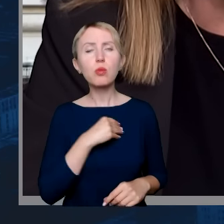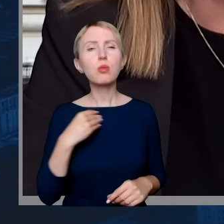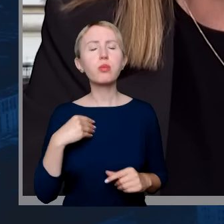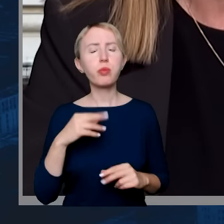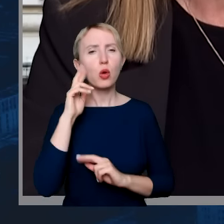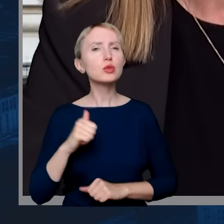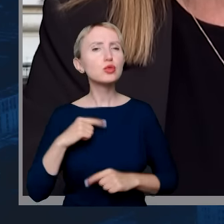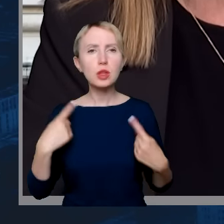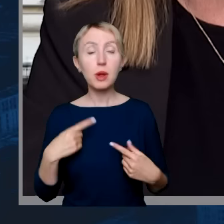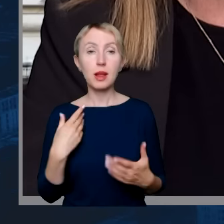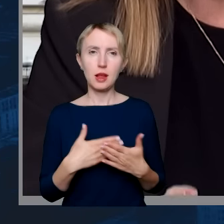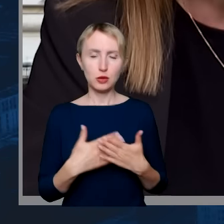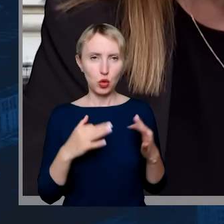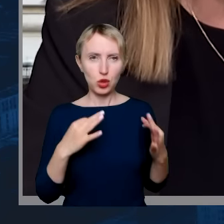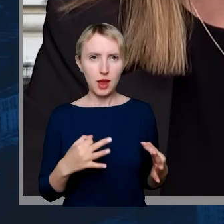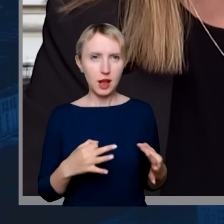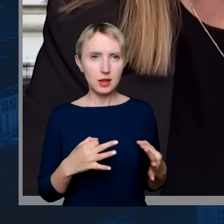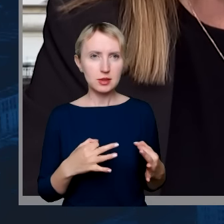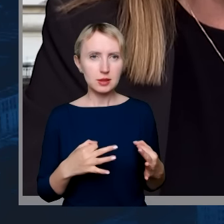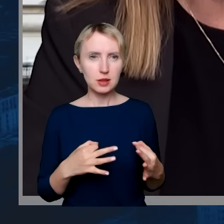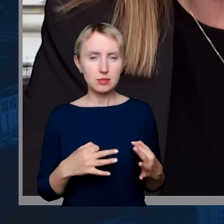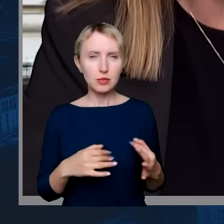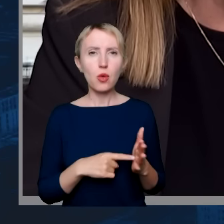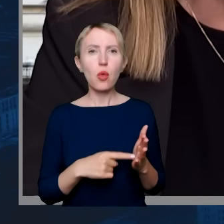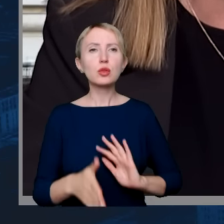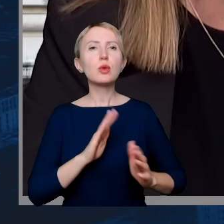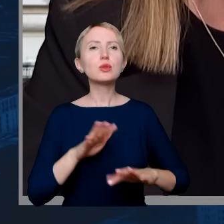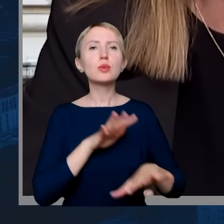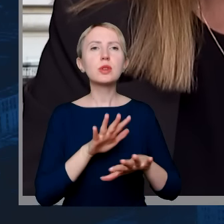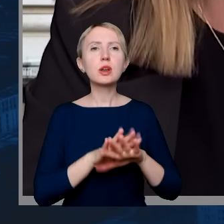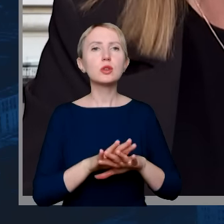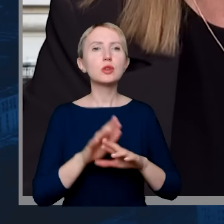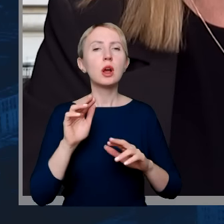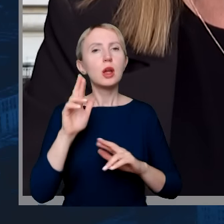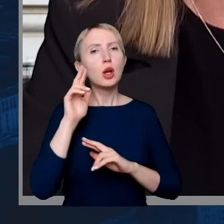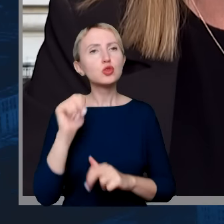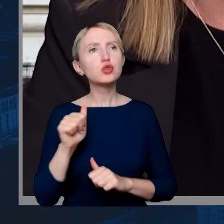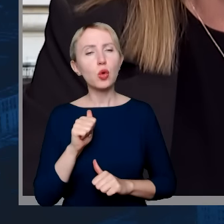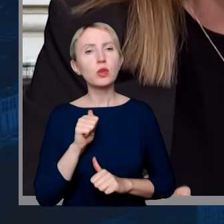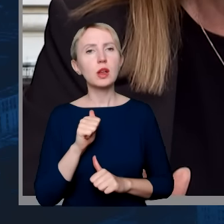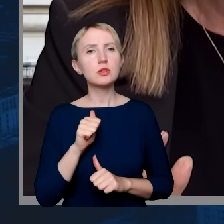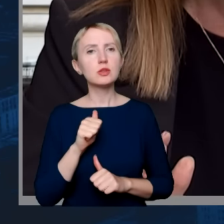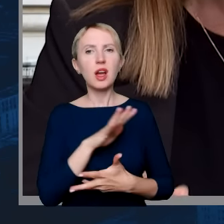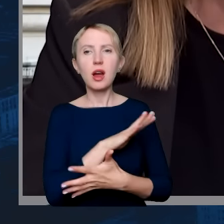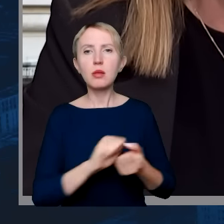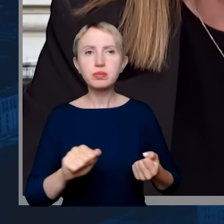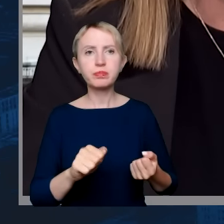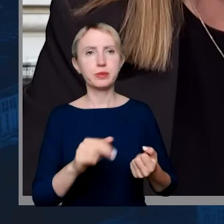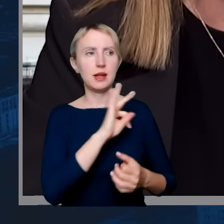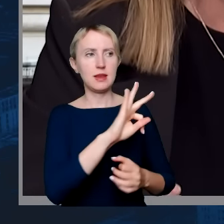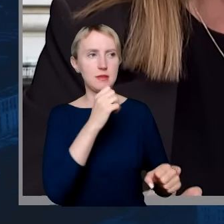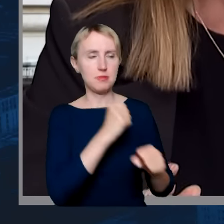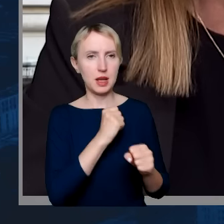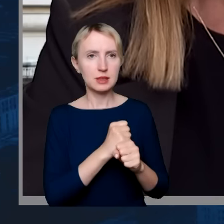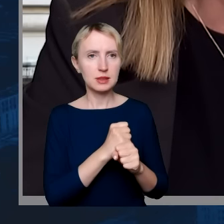dlaczego teraz w ten sposób traktują żołnierzy, rozbrajając ich faktycznie, a za właściwą